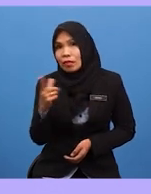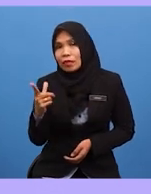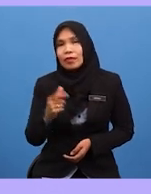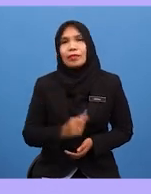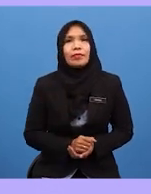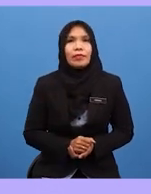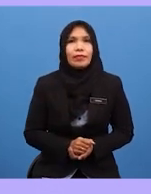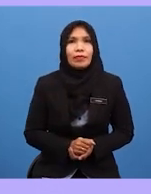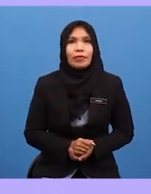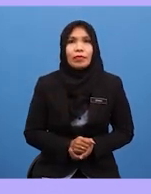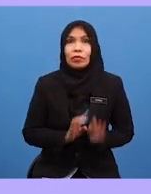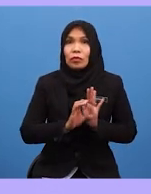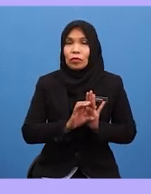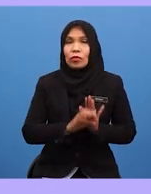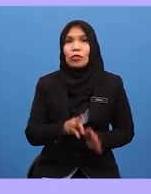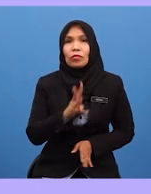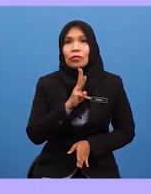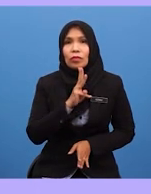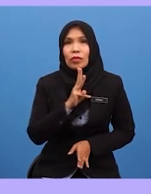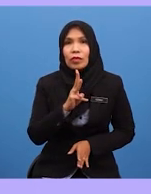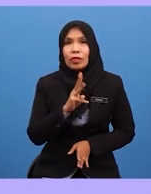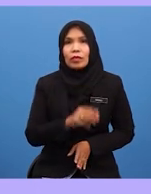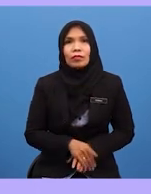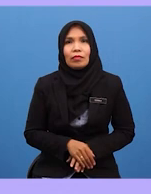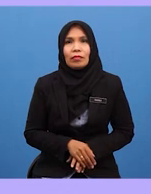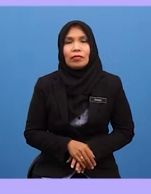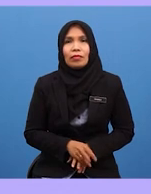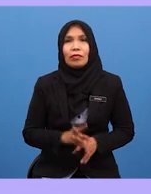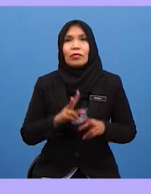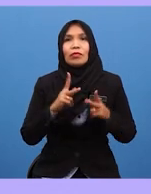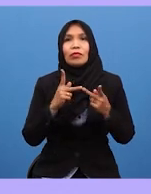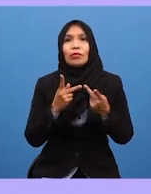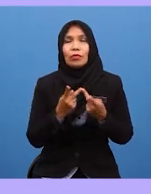Sebagai contoh, air mengumpul